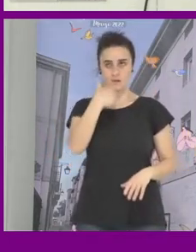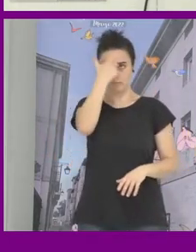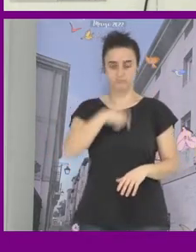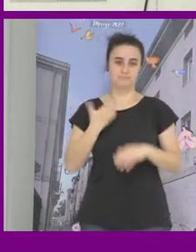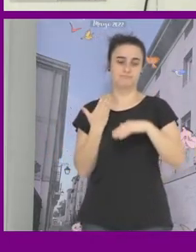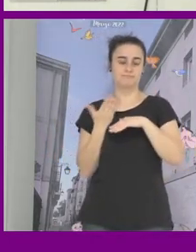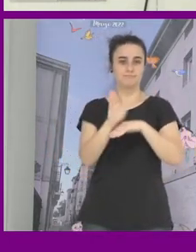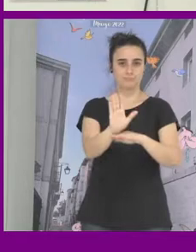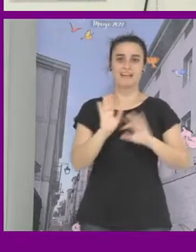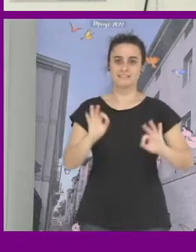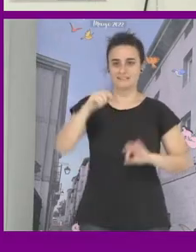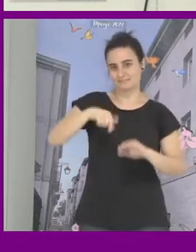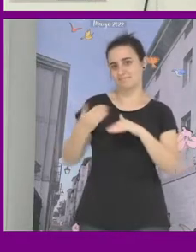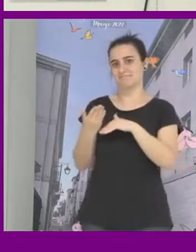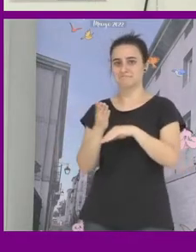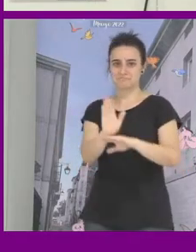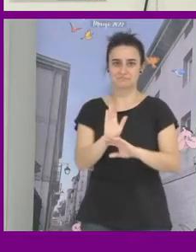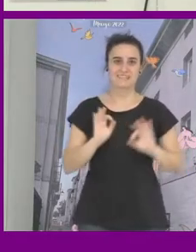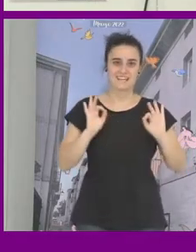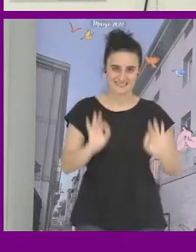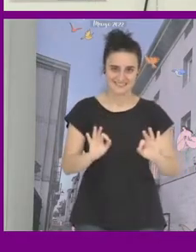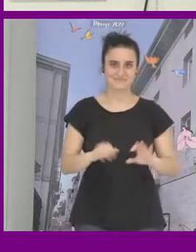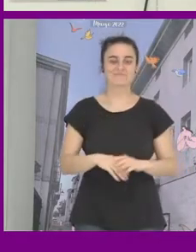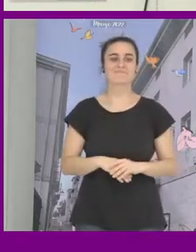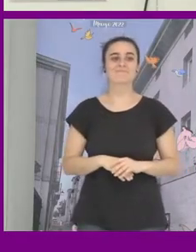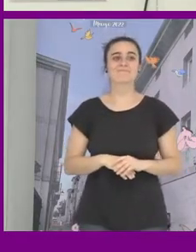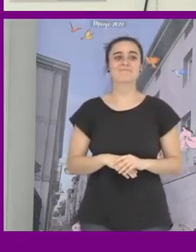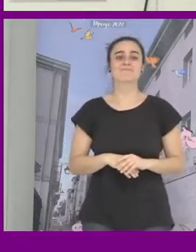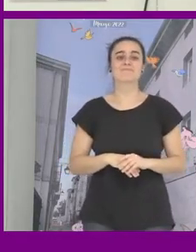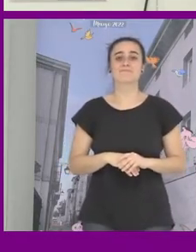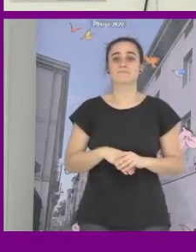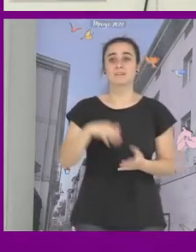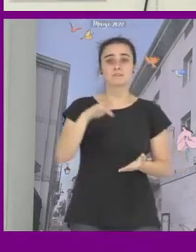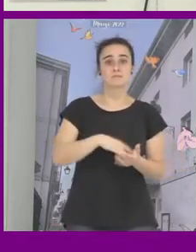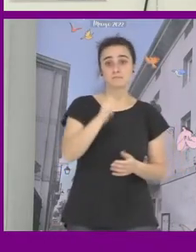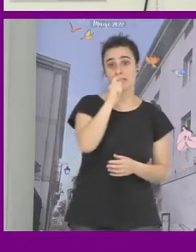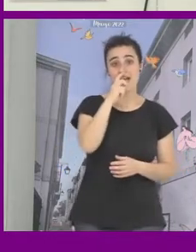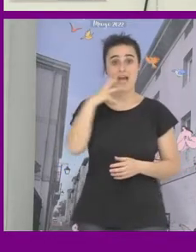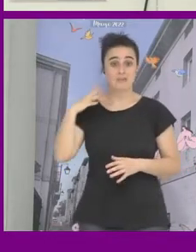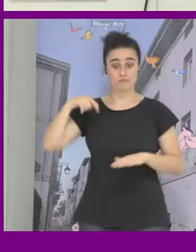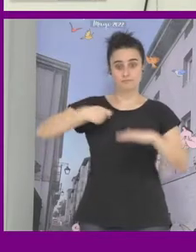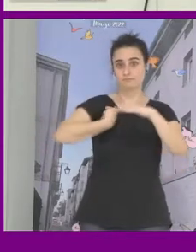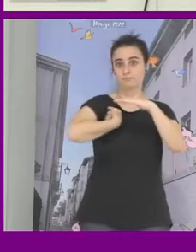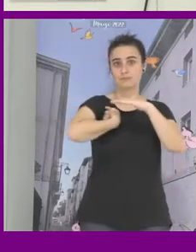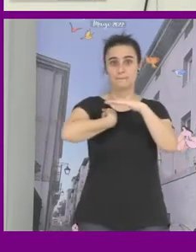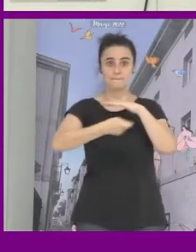burua gaur. Eta bueno, ba urteetan zehar Gasteizko mugimendu feminista